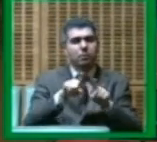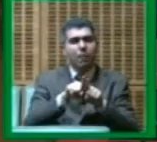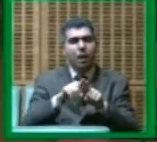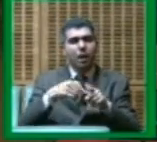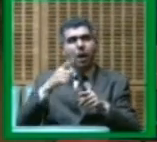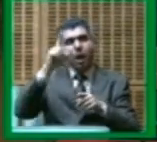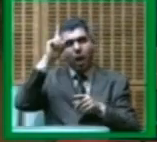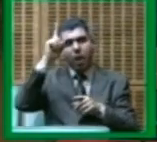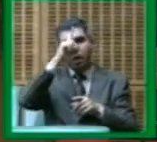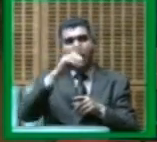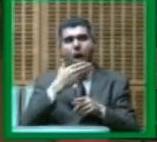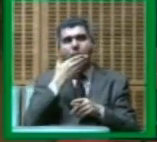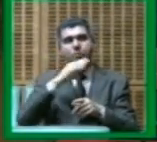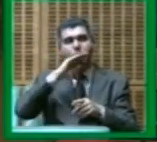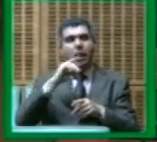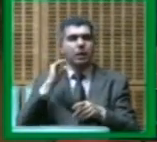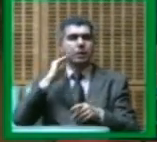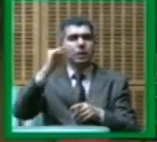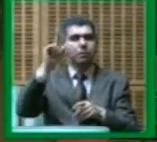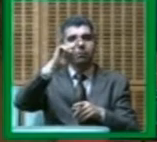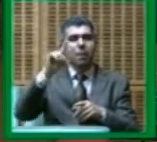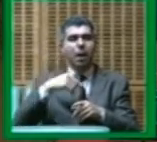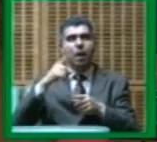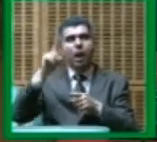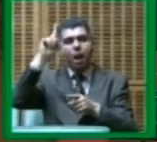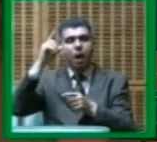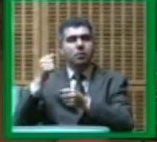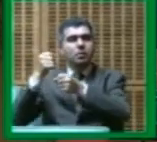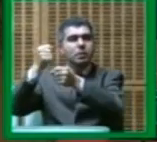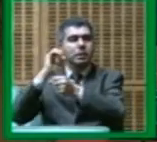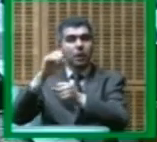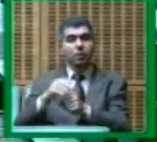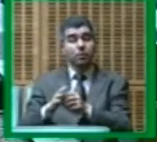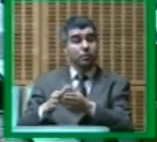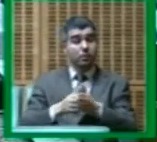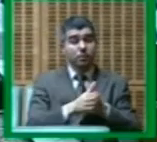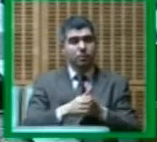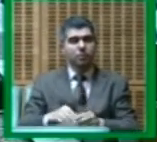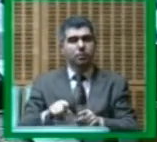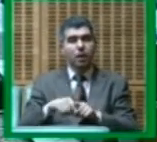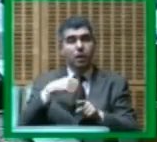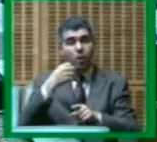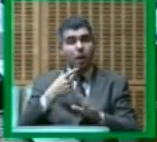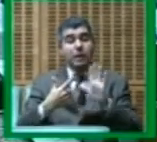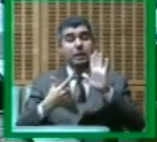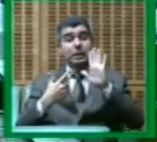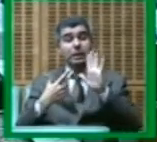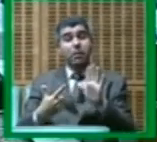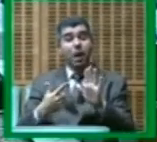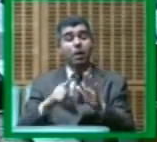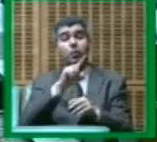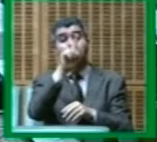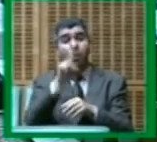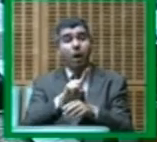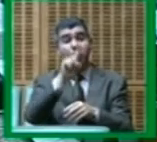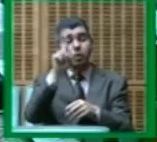لك الحمد على السلوك المغربي والمنهج المغربي. الأمر الثاني هو أن السيد وزير الداخلية طرحت عليه 7 أسئلة بإضافة التعقيبات،